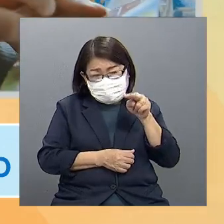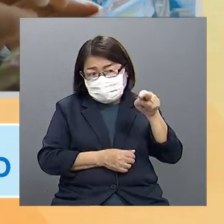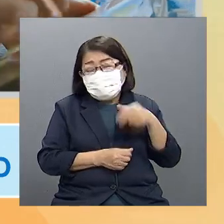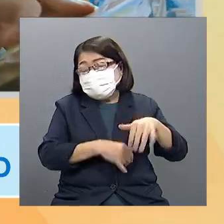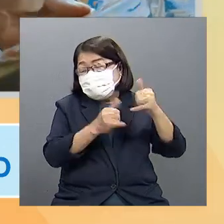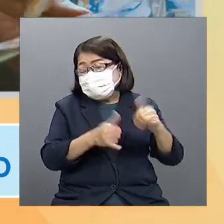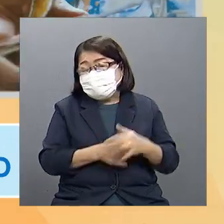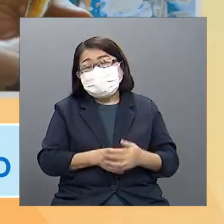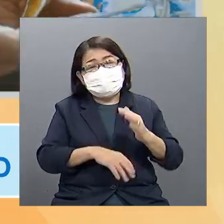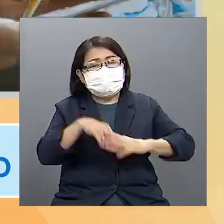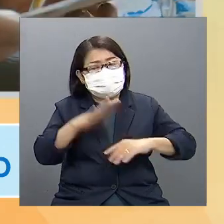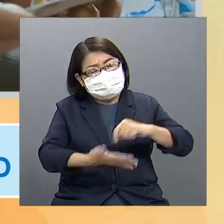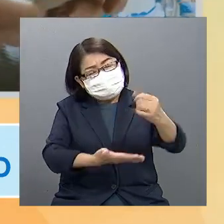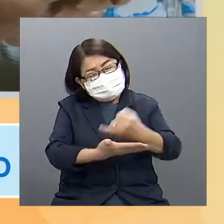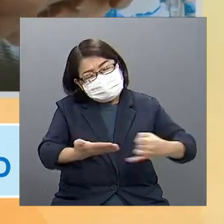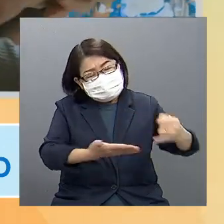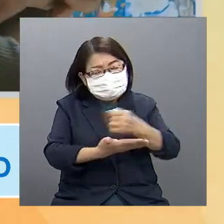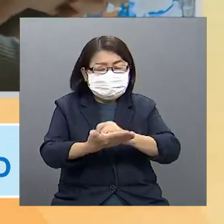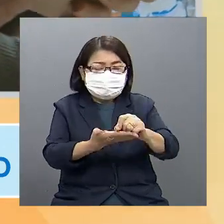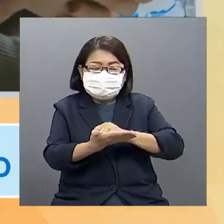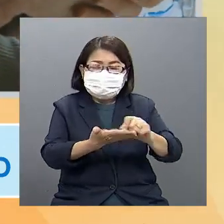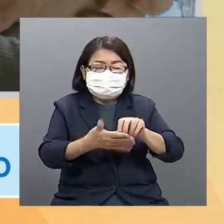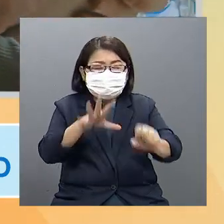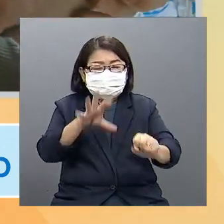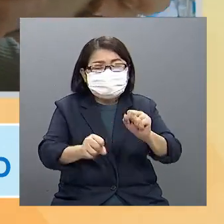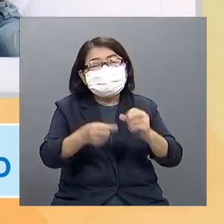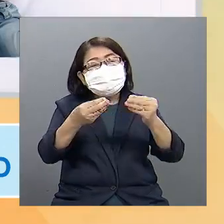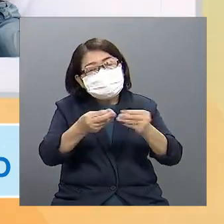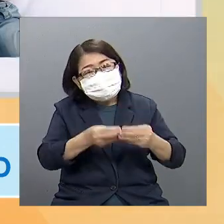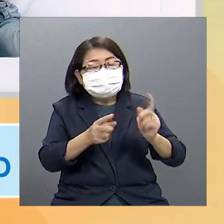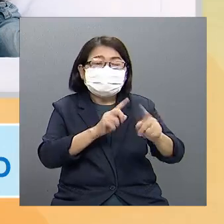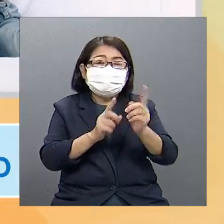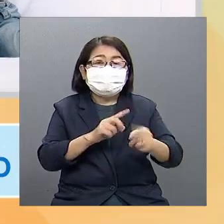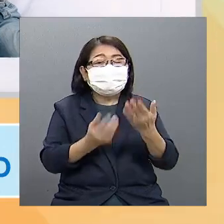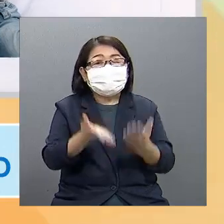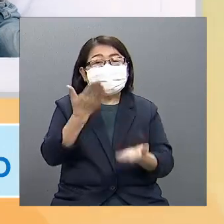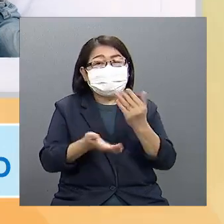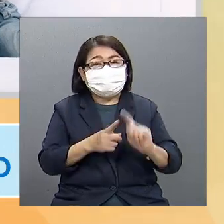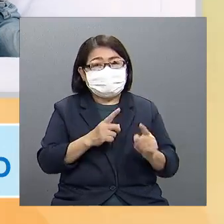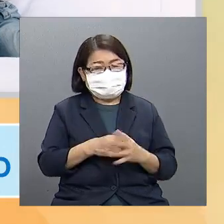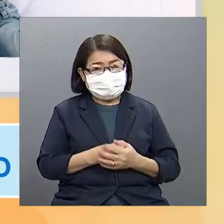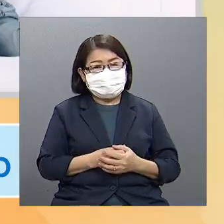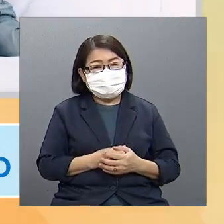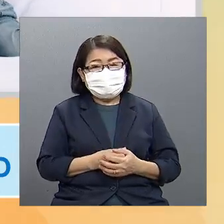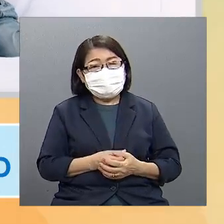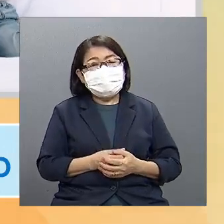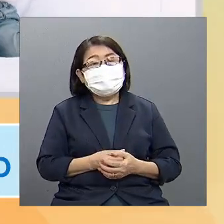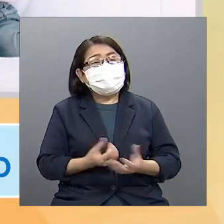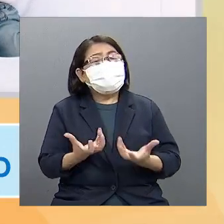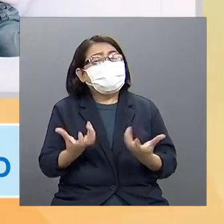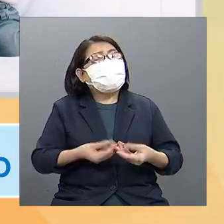ช้มือใช้จินตนาการของเขาขีดเขียนเล่นของที่เป็นของเล่นที่เขาใ